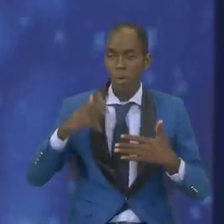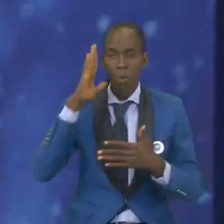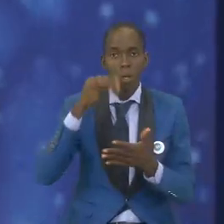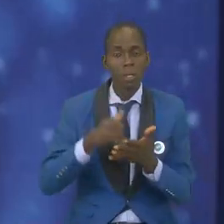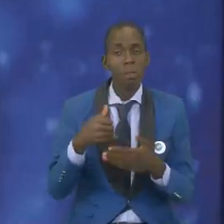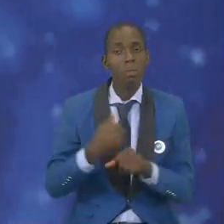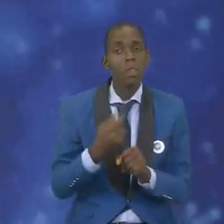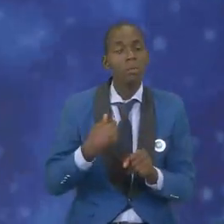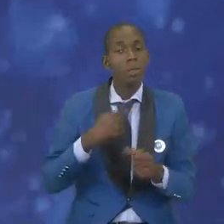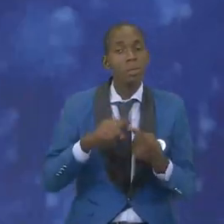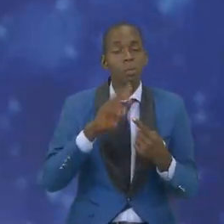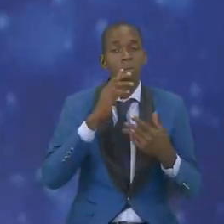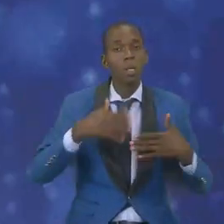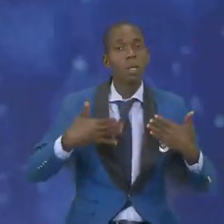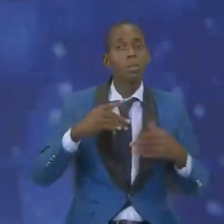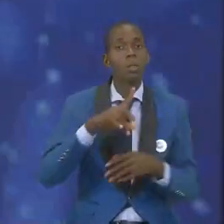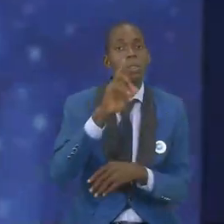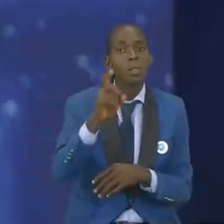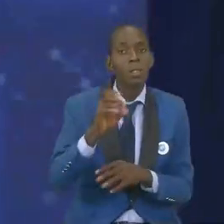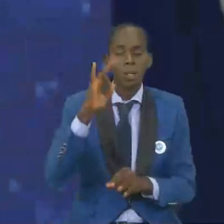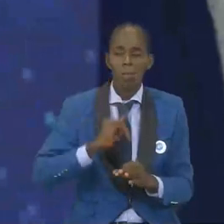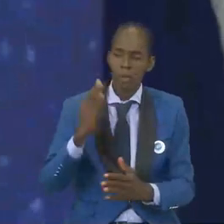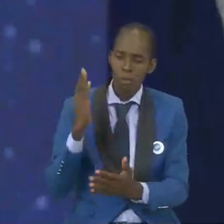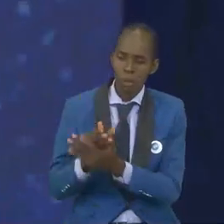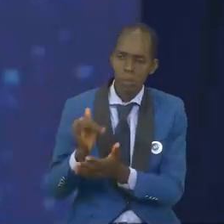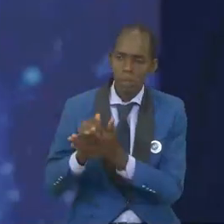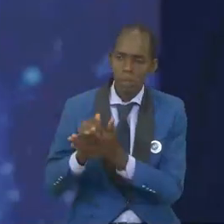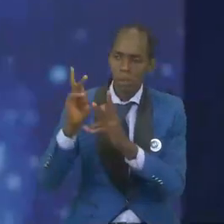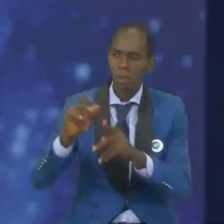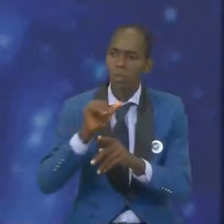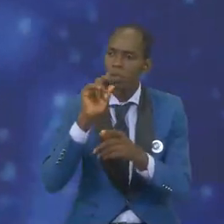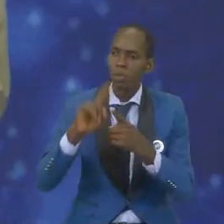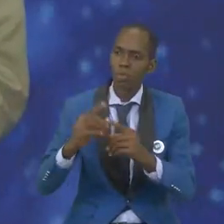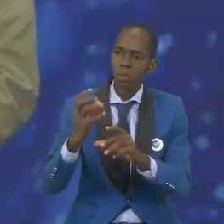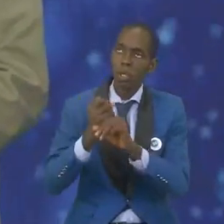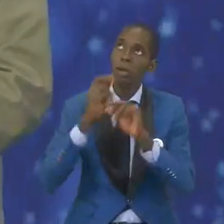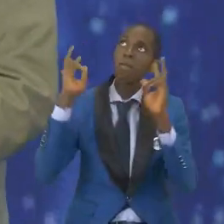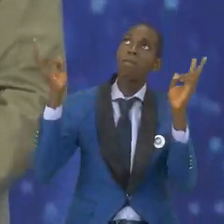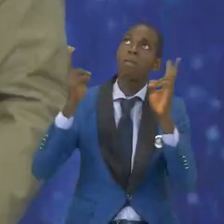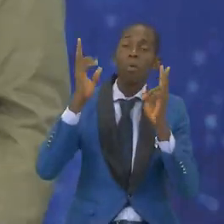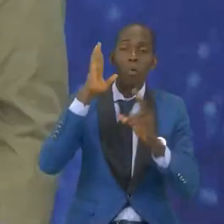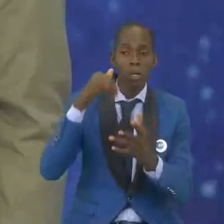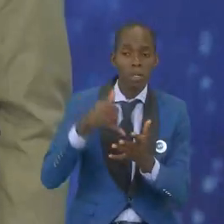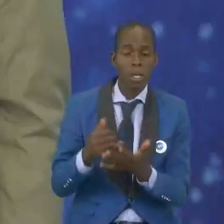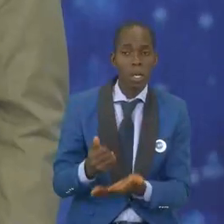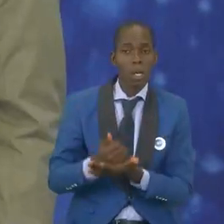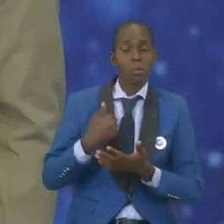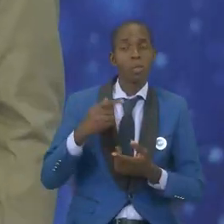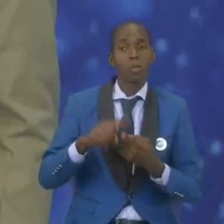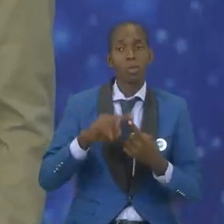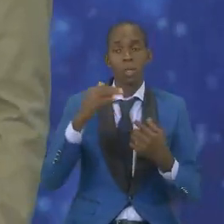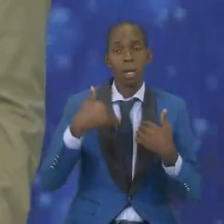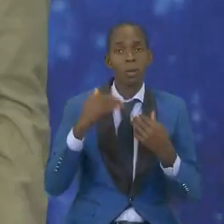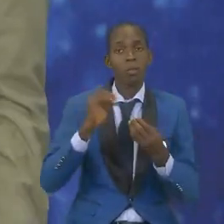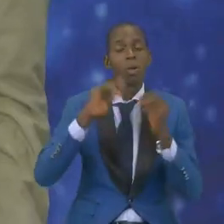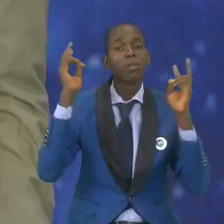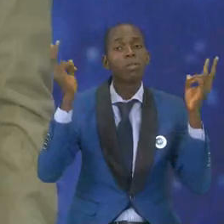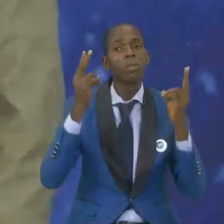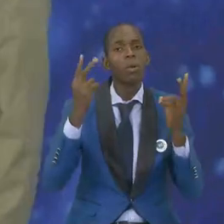je l'empêche d'être victorieux et triomphant, qu'est-ce que ça te fait? Est-ce que ça va te rendre triomphant